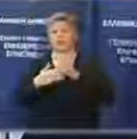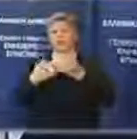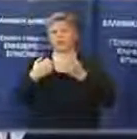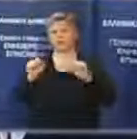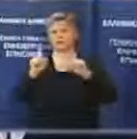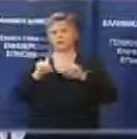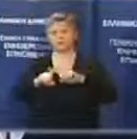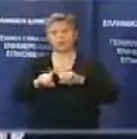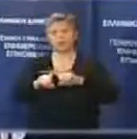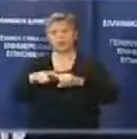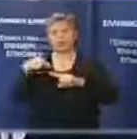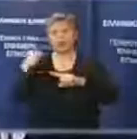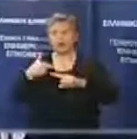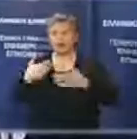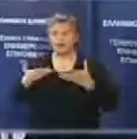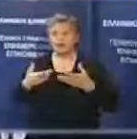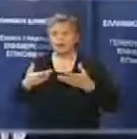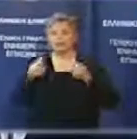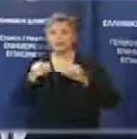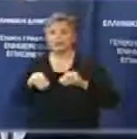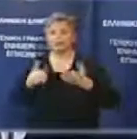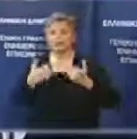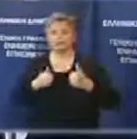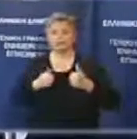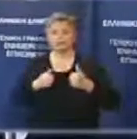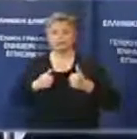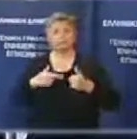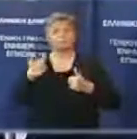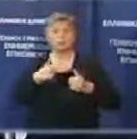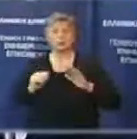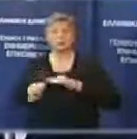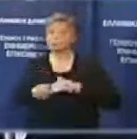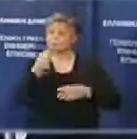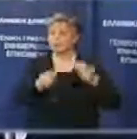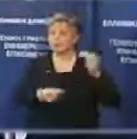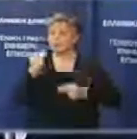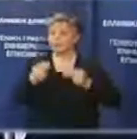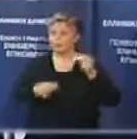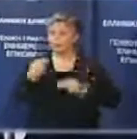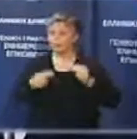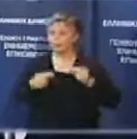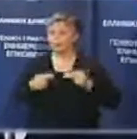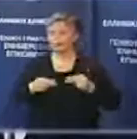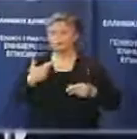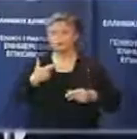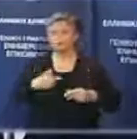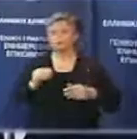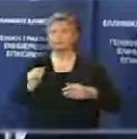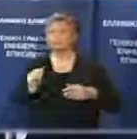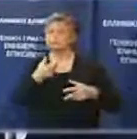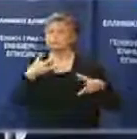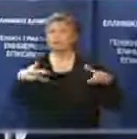Μήπως όλο αυτό δείχνει ένα πρόβλημα στη συμπόρευση και τελικώς μιλούμε και για την ίδια την κυβέρνηση ότι είναι